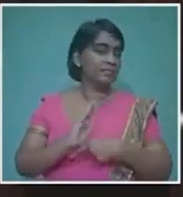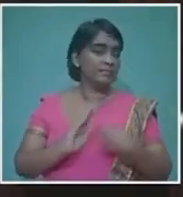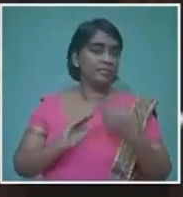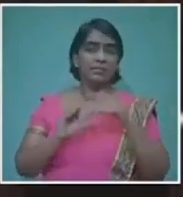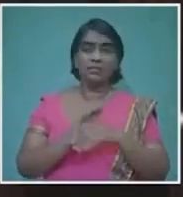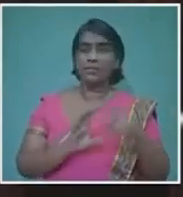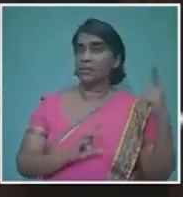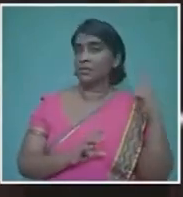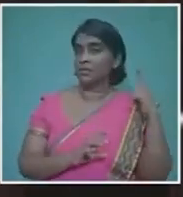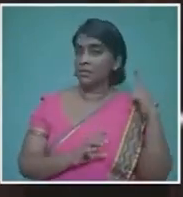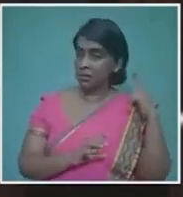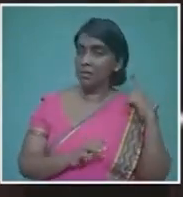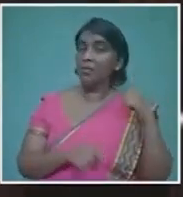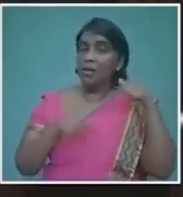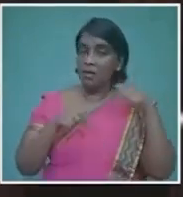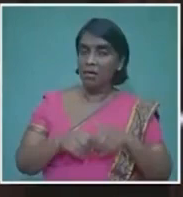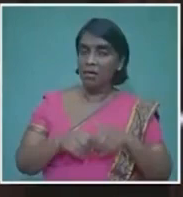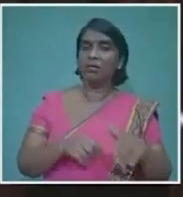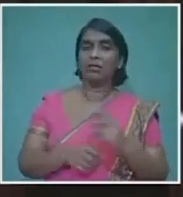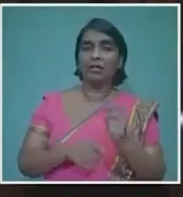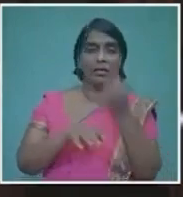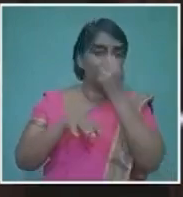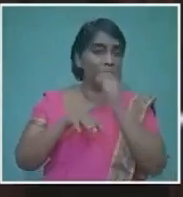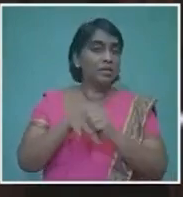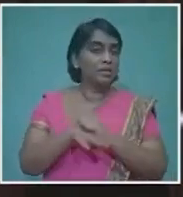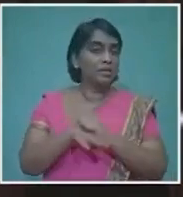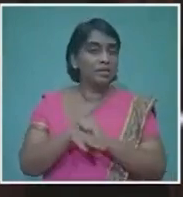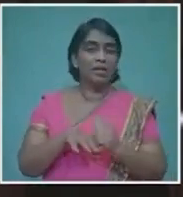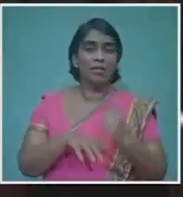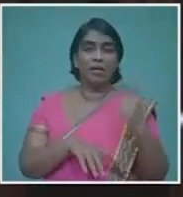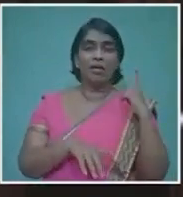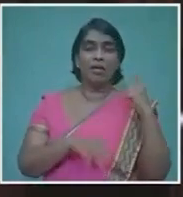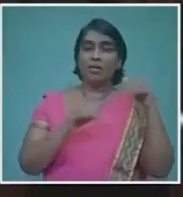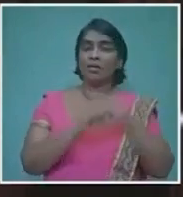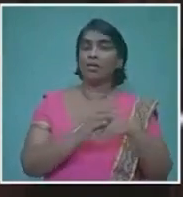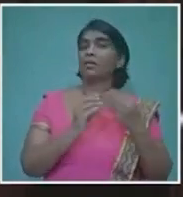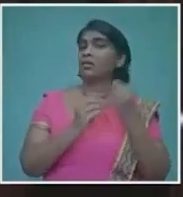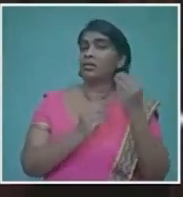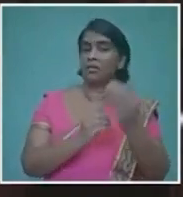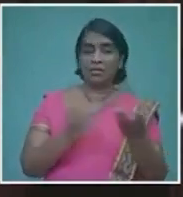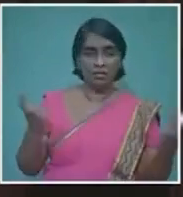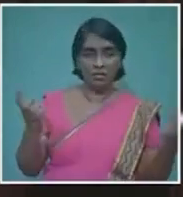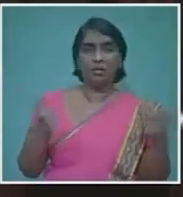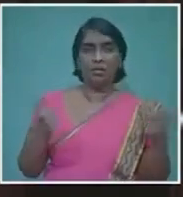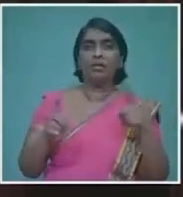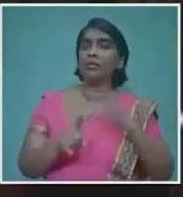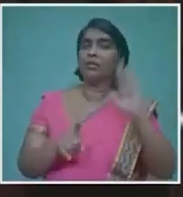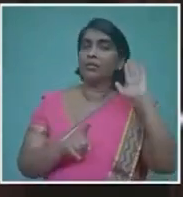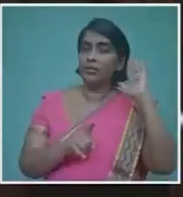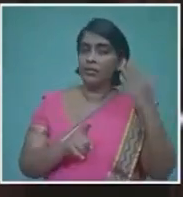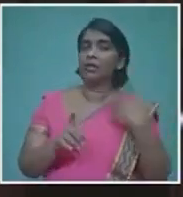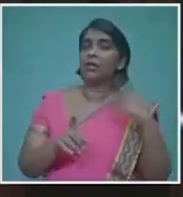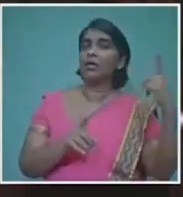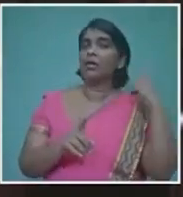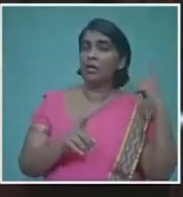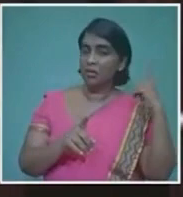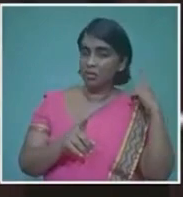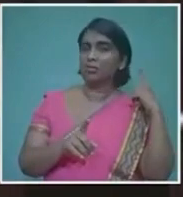ඇතුළේ ඉන්න යුද හමුදාවටත් අද වෙනකොට සබන් කැටයක්වත් කැම්ප් එකේ ගන්න අමාරුකමක් වැටලා තියෙනවා. විශේෂයෙන්ම යුද